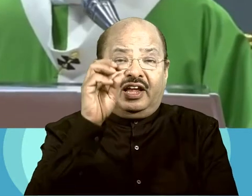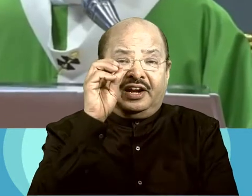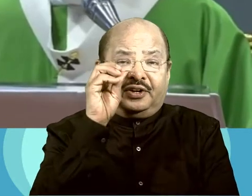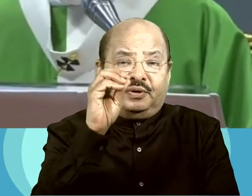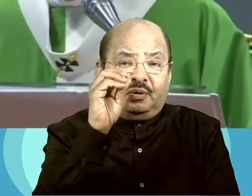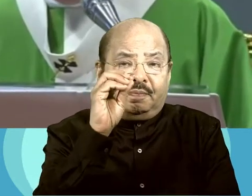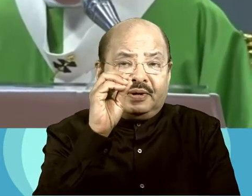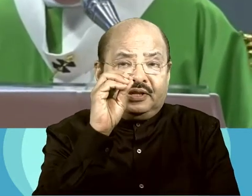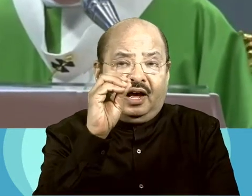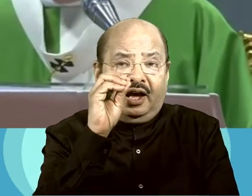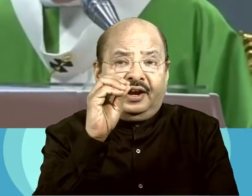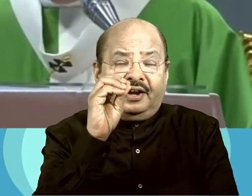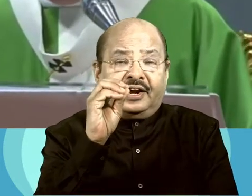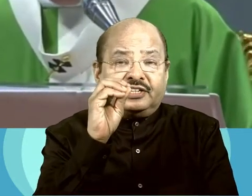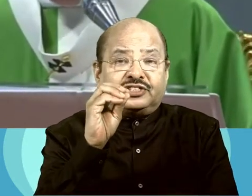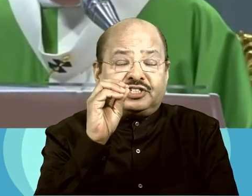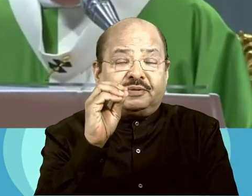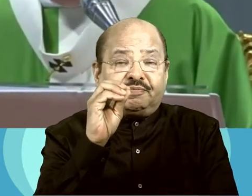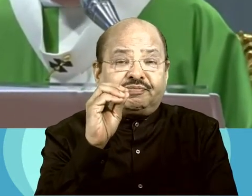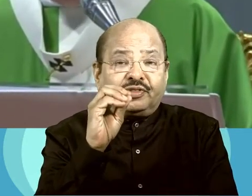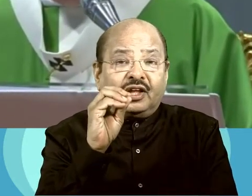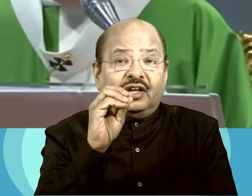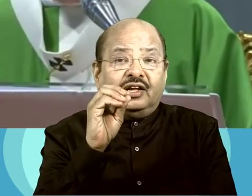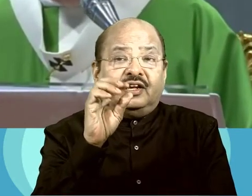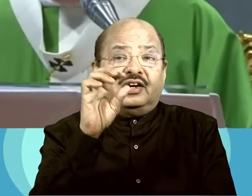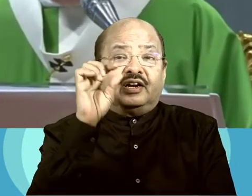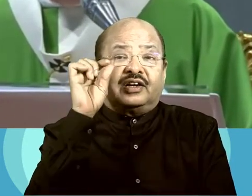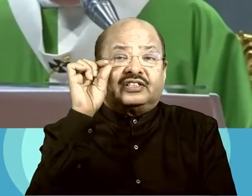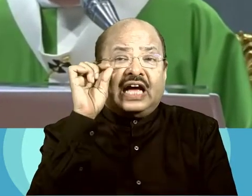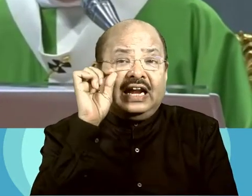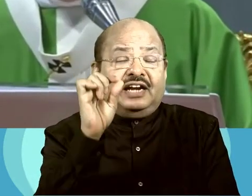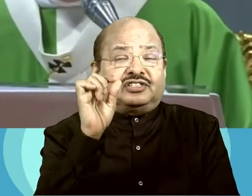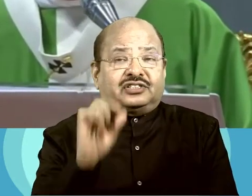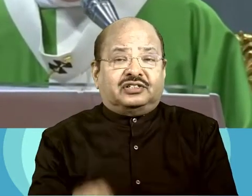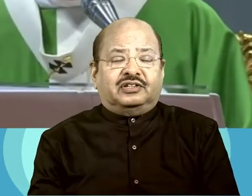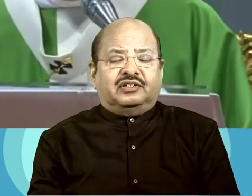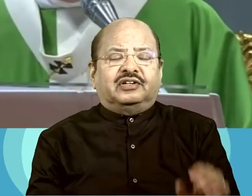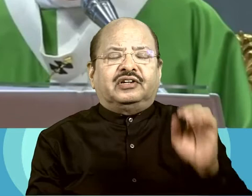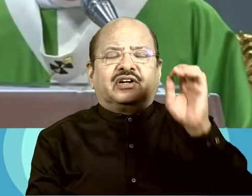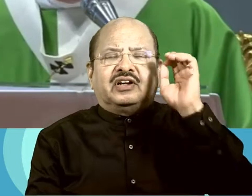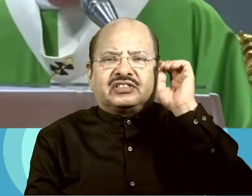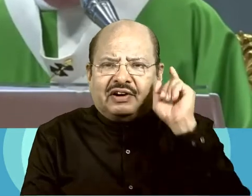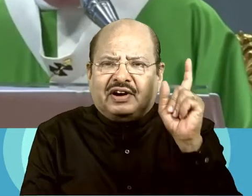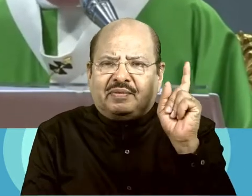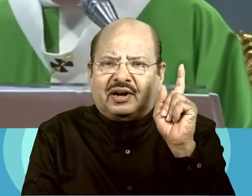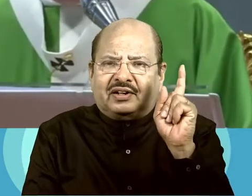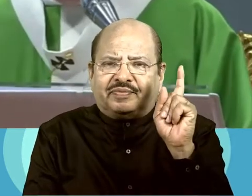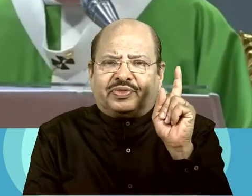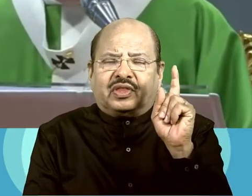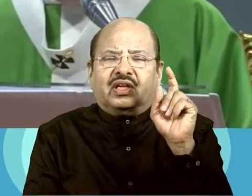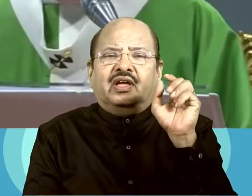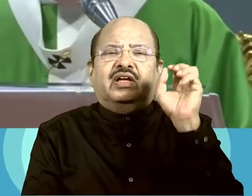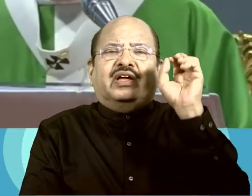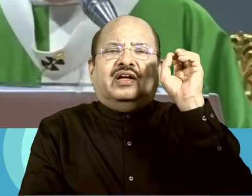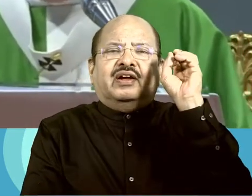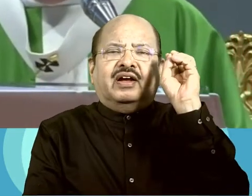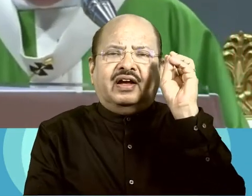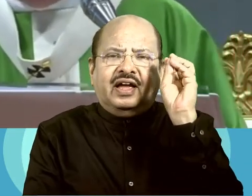മറിയത്തിൻ്റെ ഏറ്റവും പ്രധാന രഹസ്യം സൈലൻസ്, ശ്രവണമാണ്.